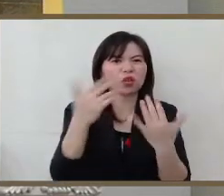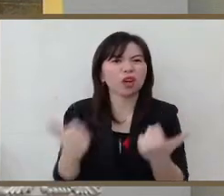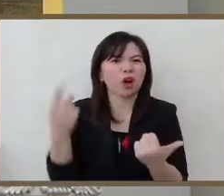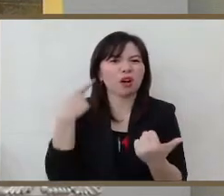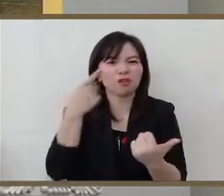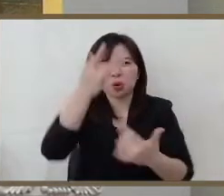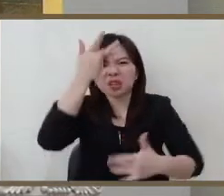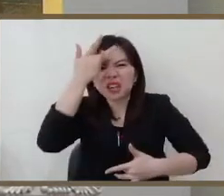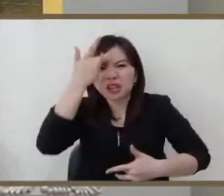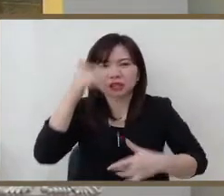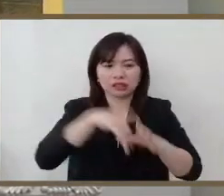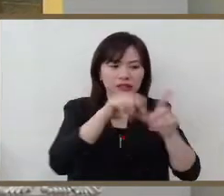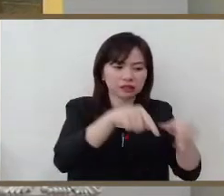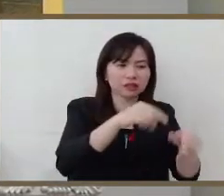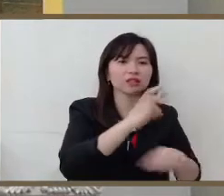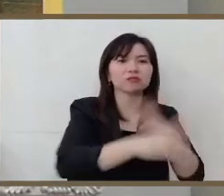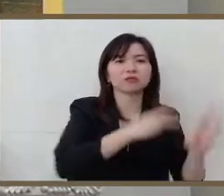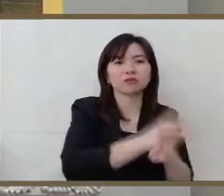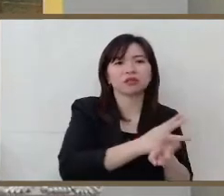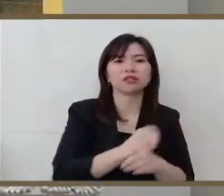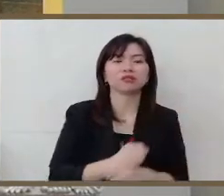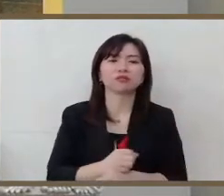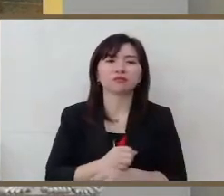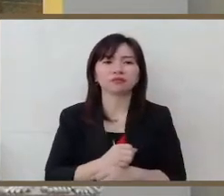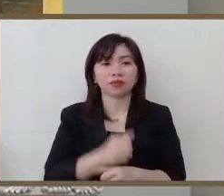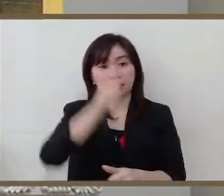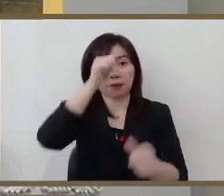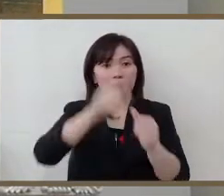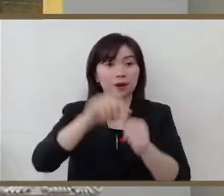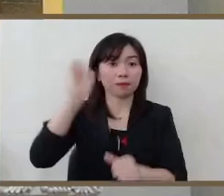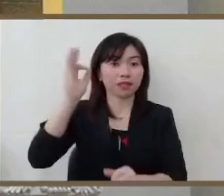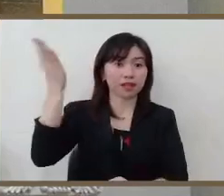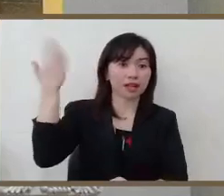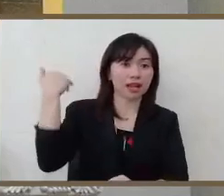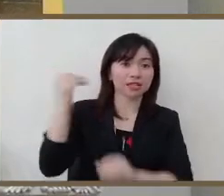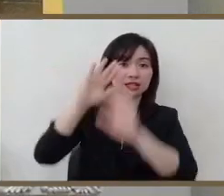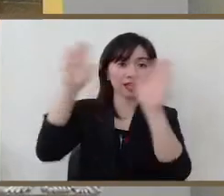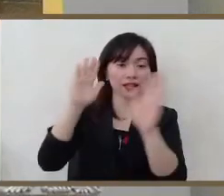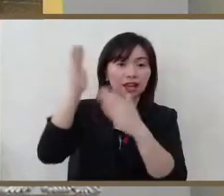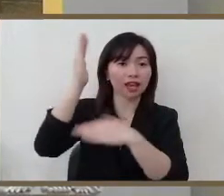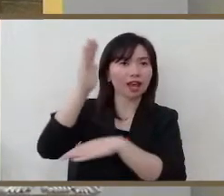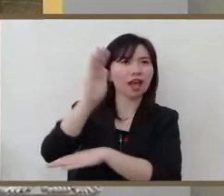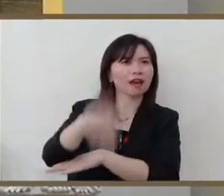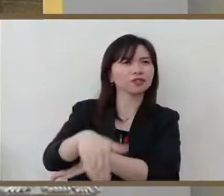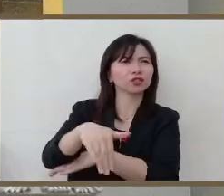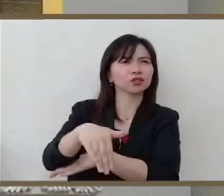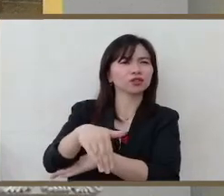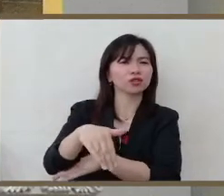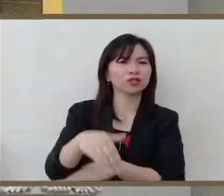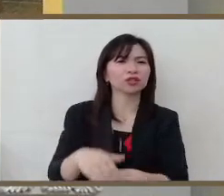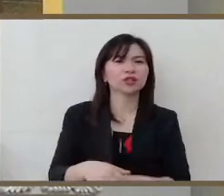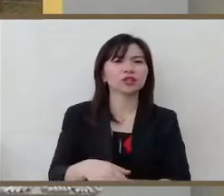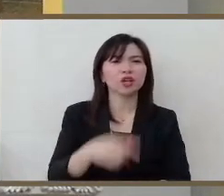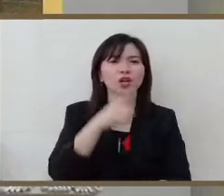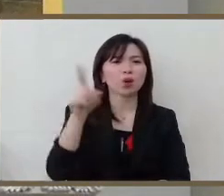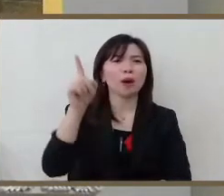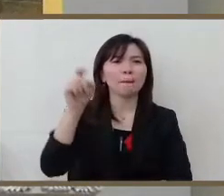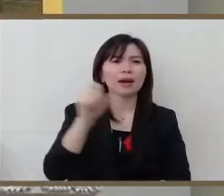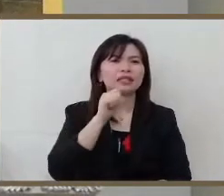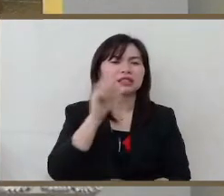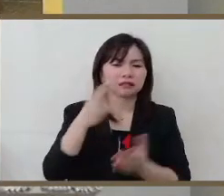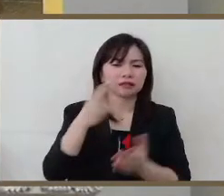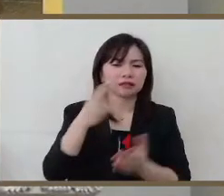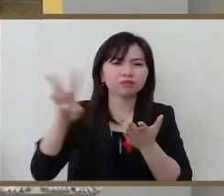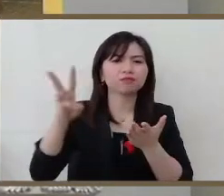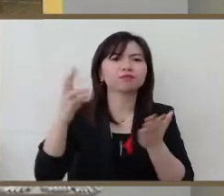Sunday afternoon, better not miss it. Better not miss it. Don't neglect it.